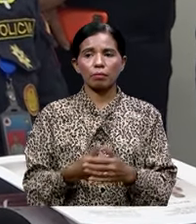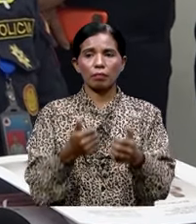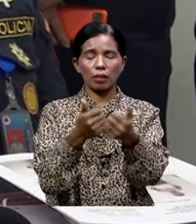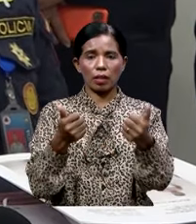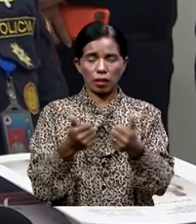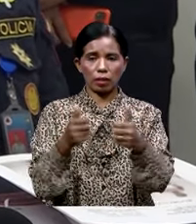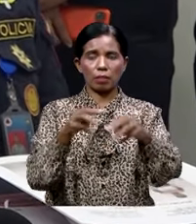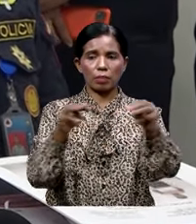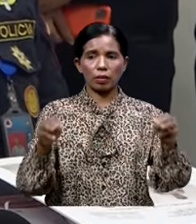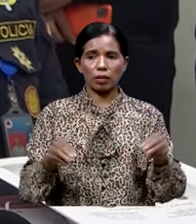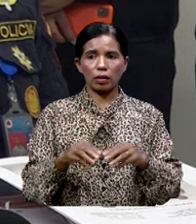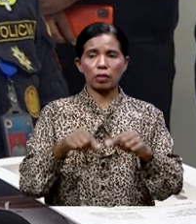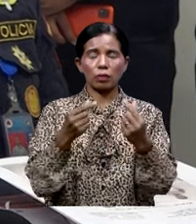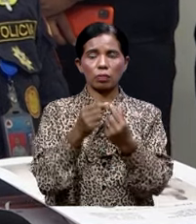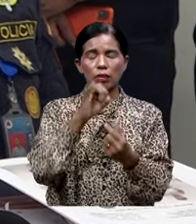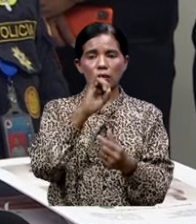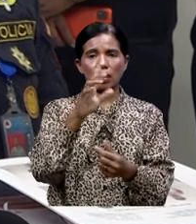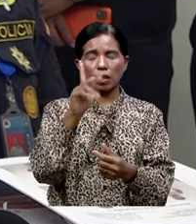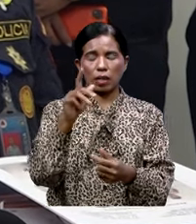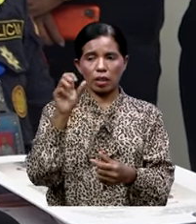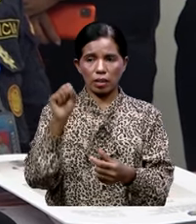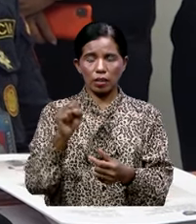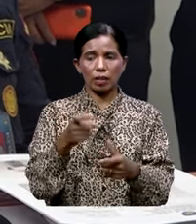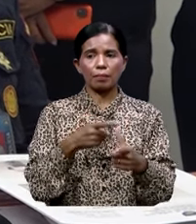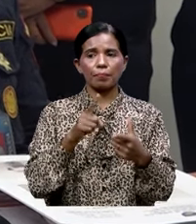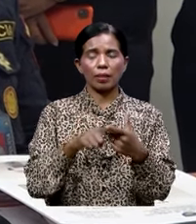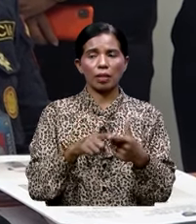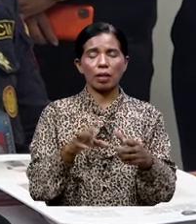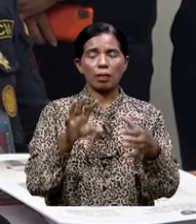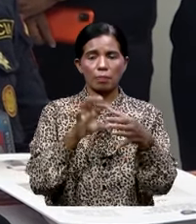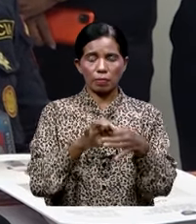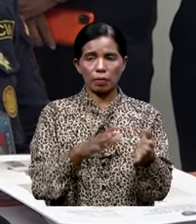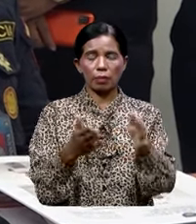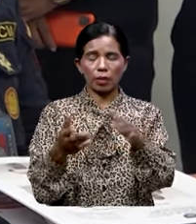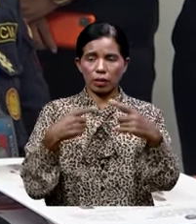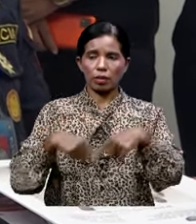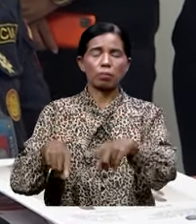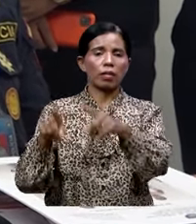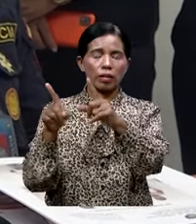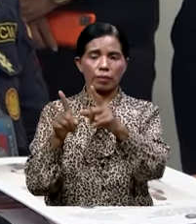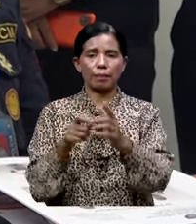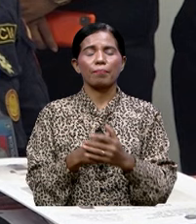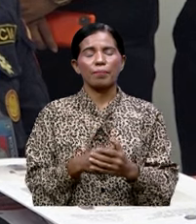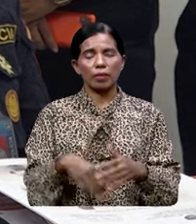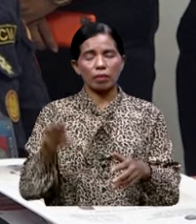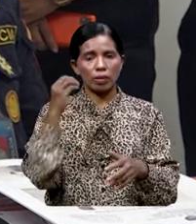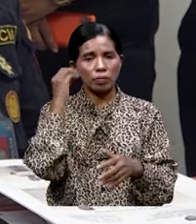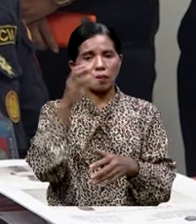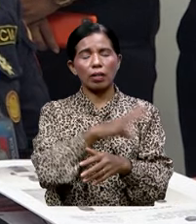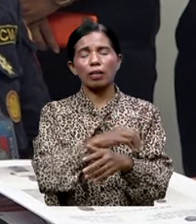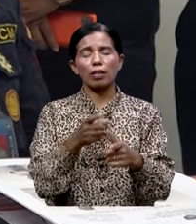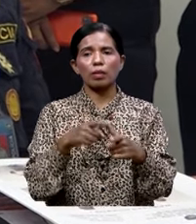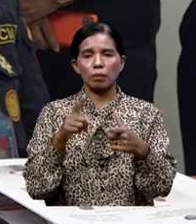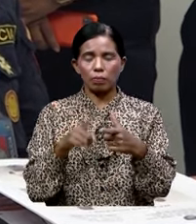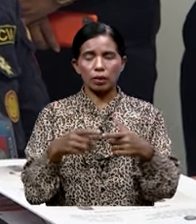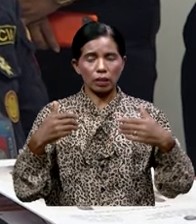Artemasais, si grup IKS ini ya, ke member rendah mata nembar, depois aku matesin file file neng, maka ori hetan